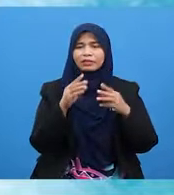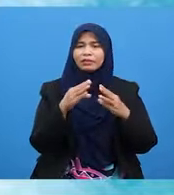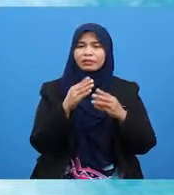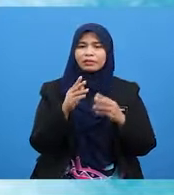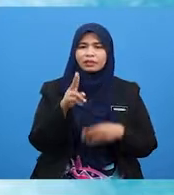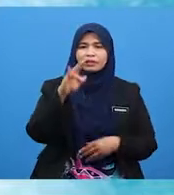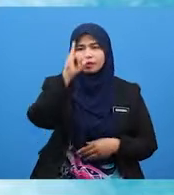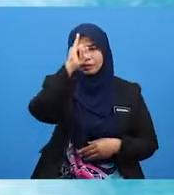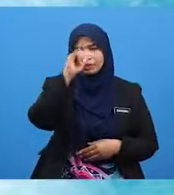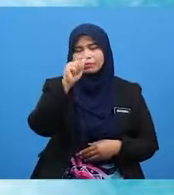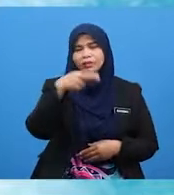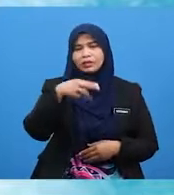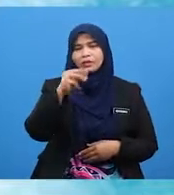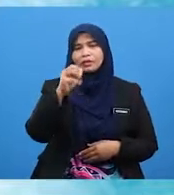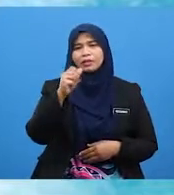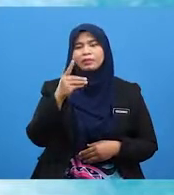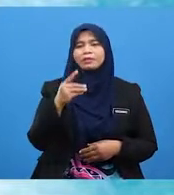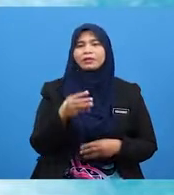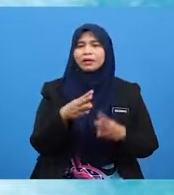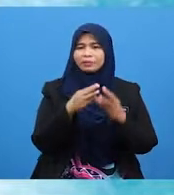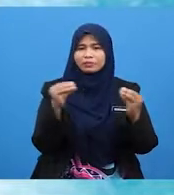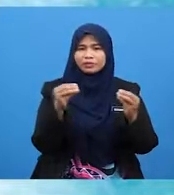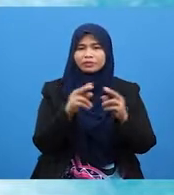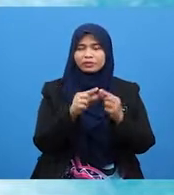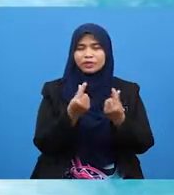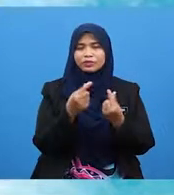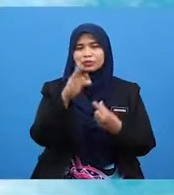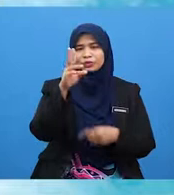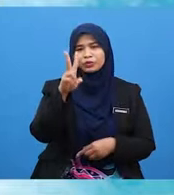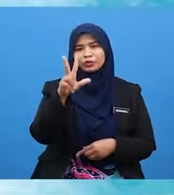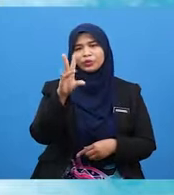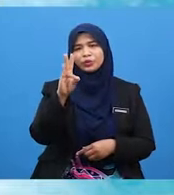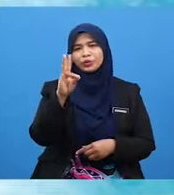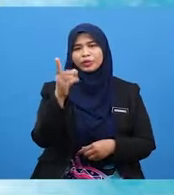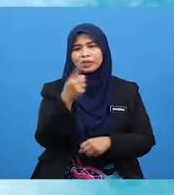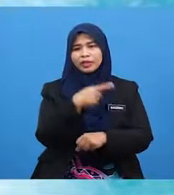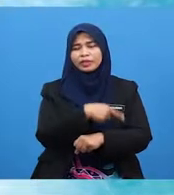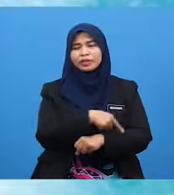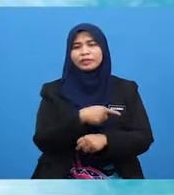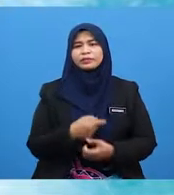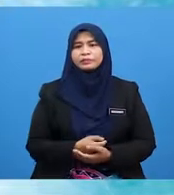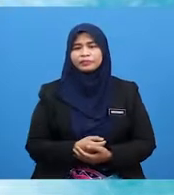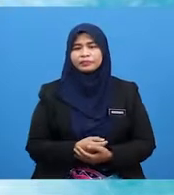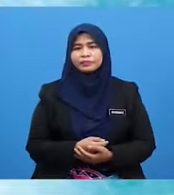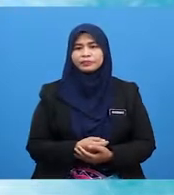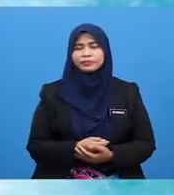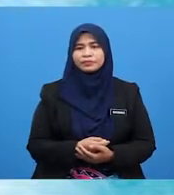Al-Quran sekali dalam 7 hari. Kepribadian Imam Ahmad yang ketiga ialah beliau mempunyai